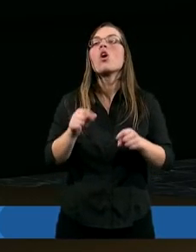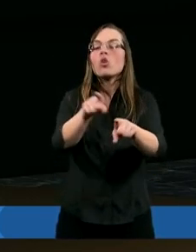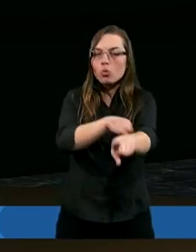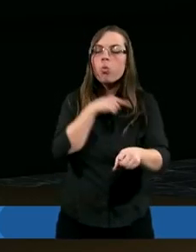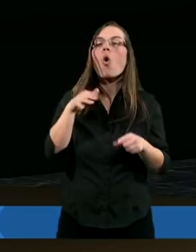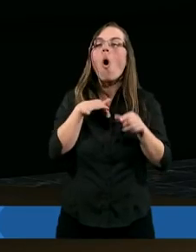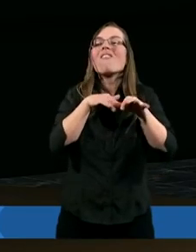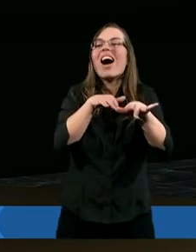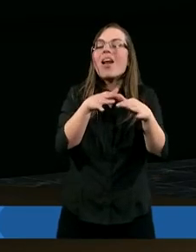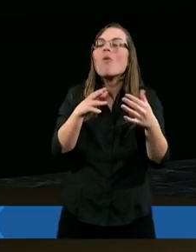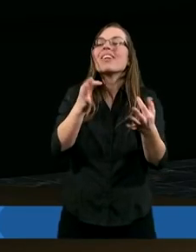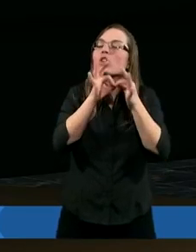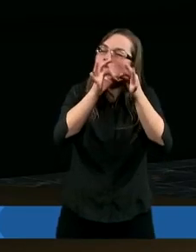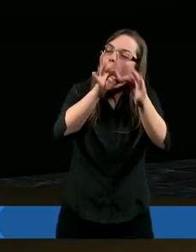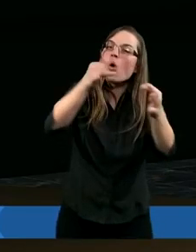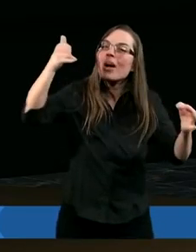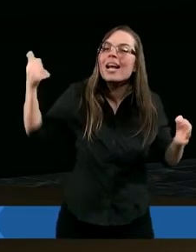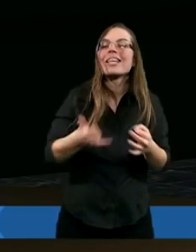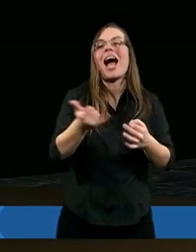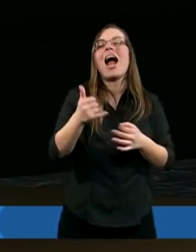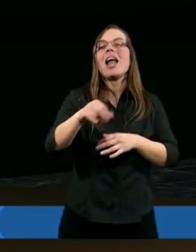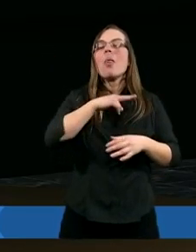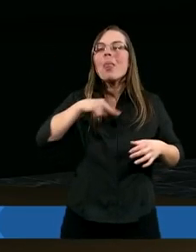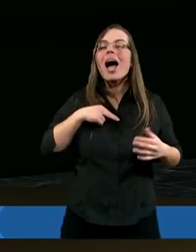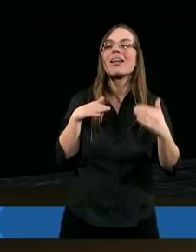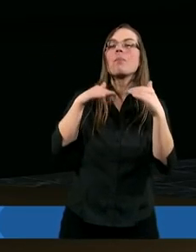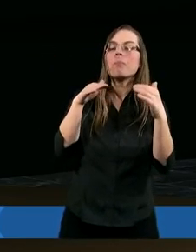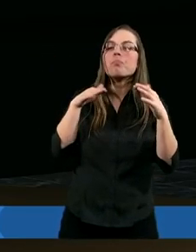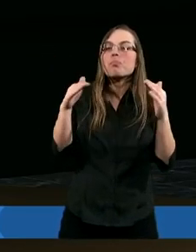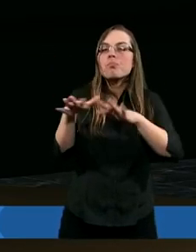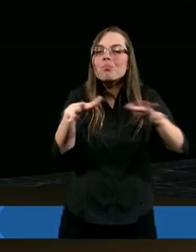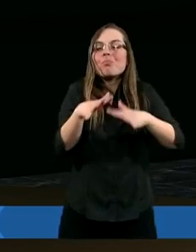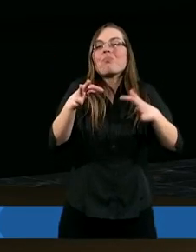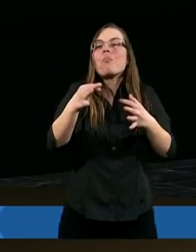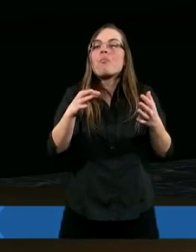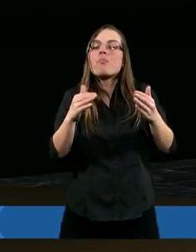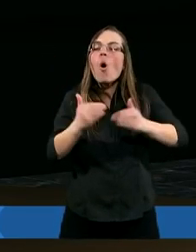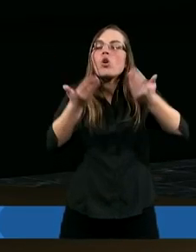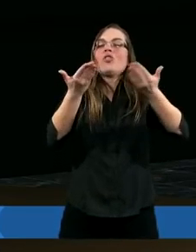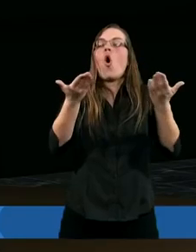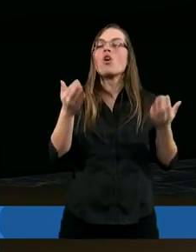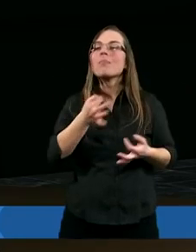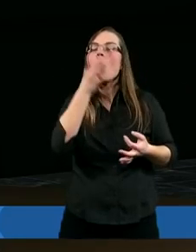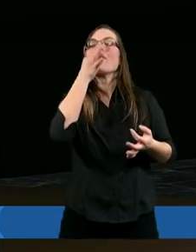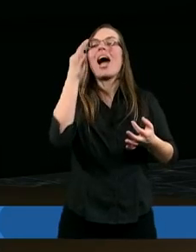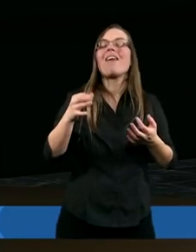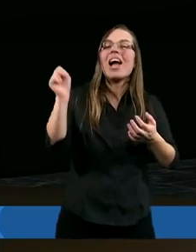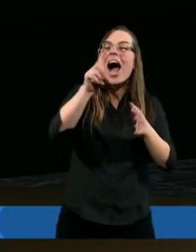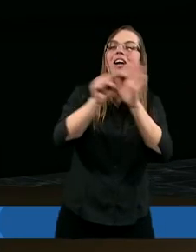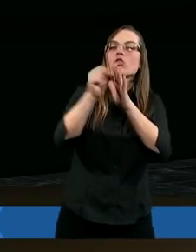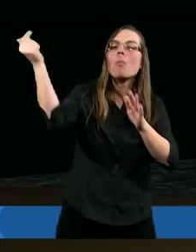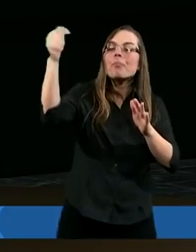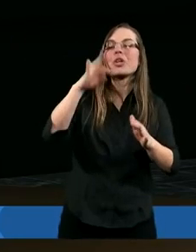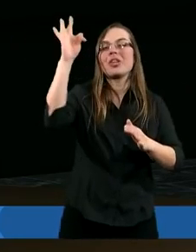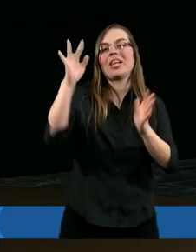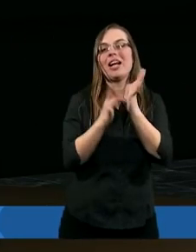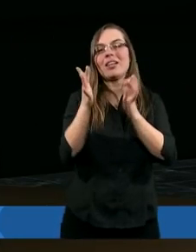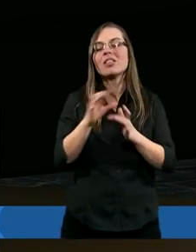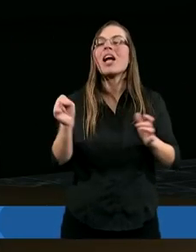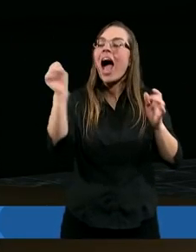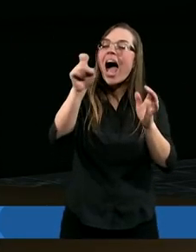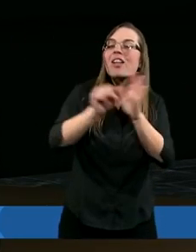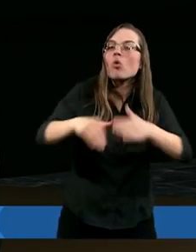długofalowe i stale nas koryguje i poprawia aż do dnia Jezusa Chrystusa. Aż